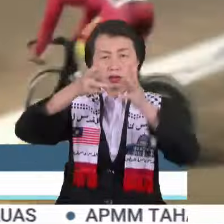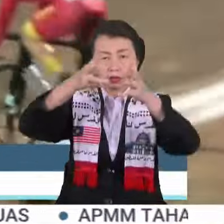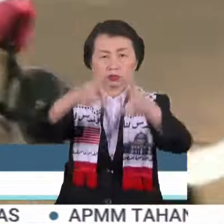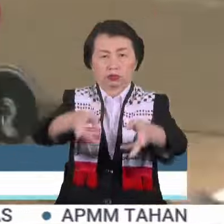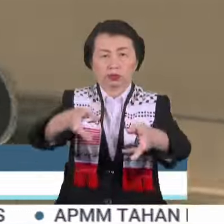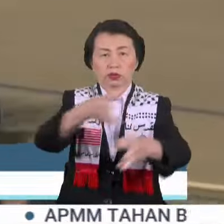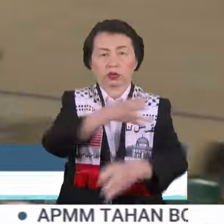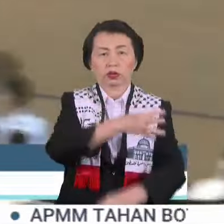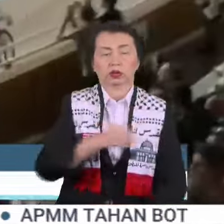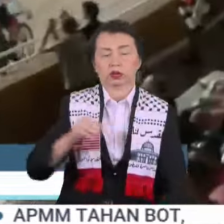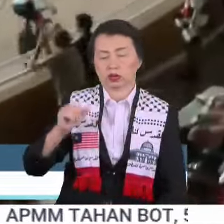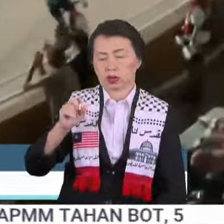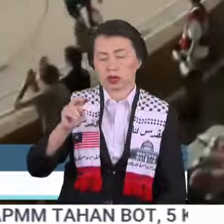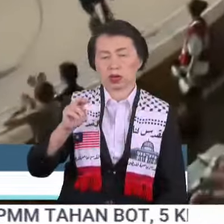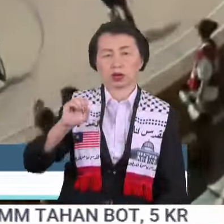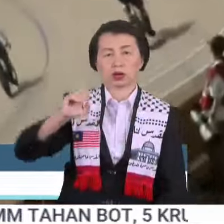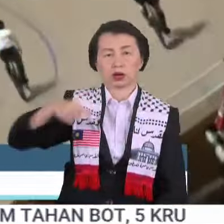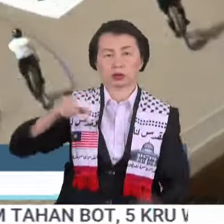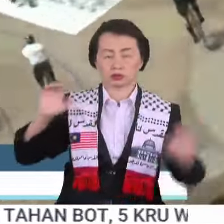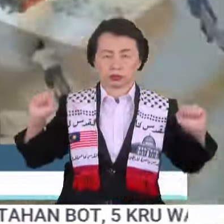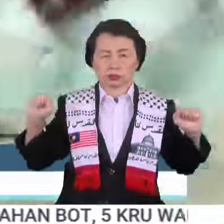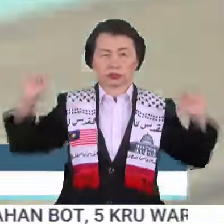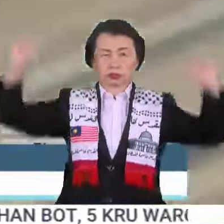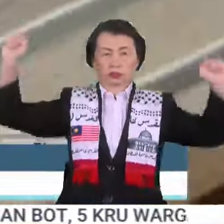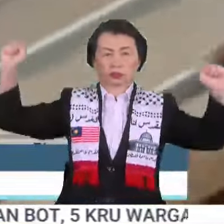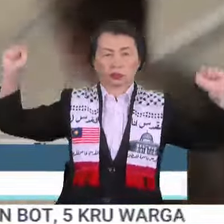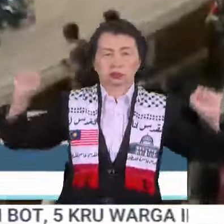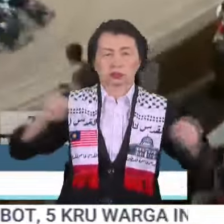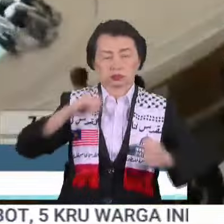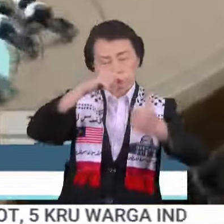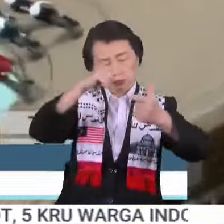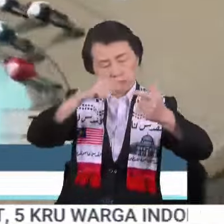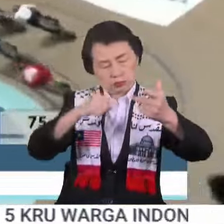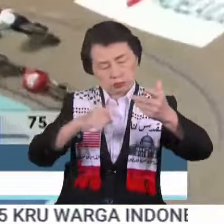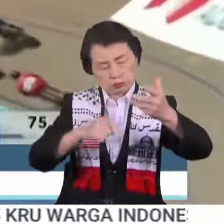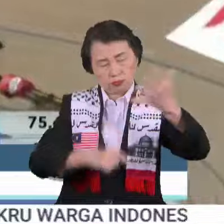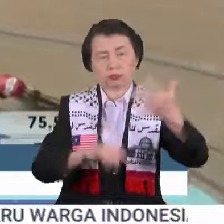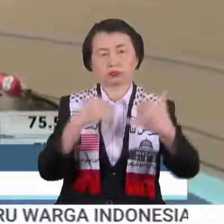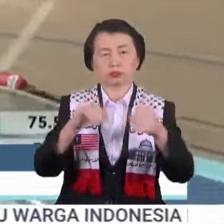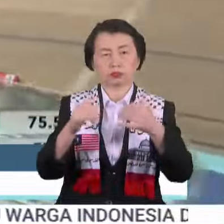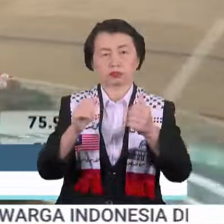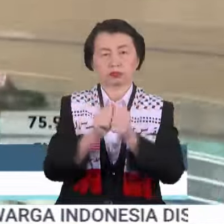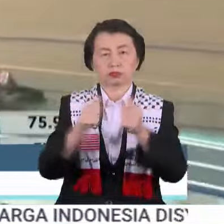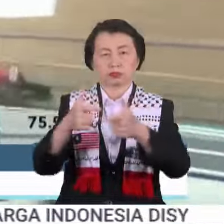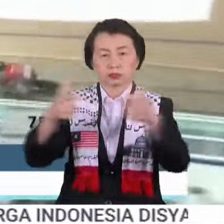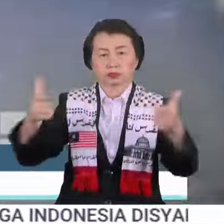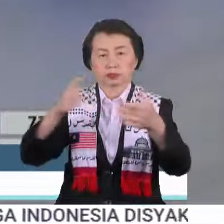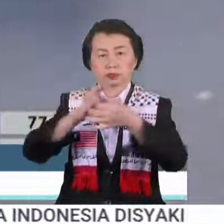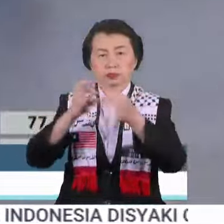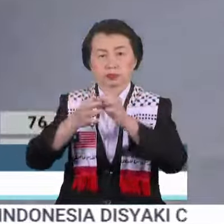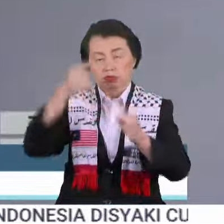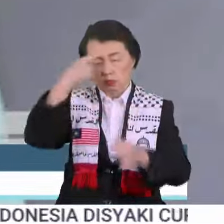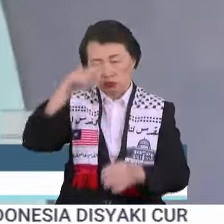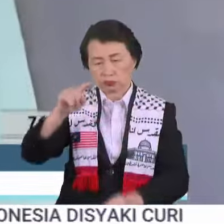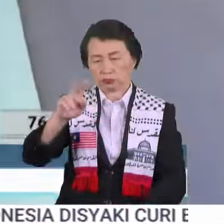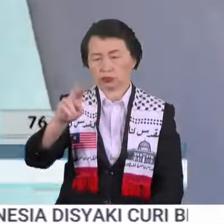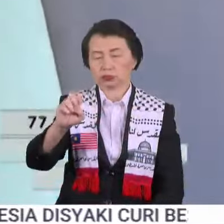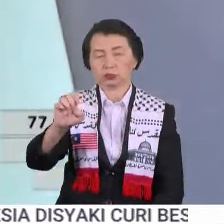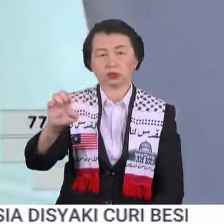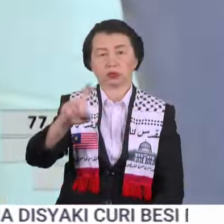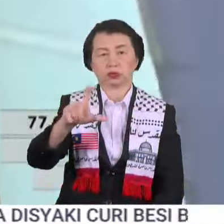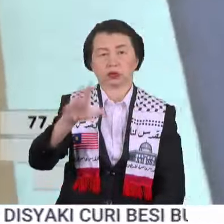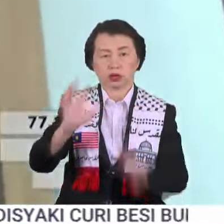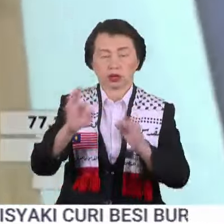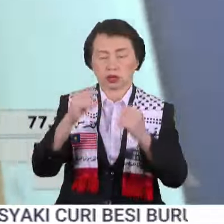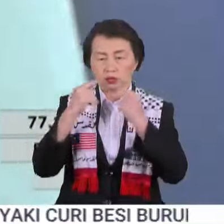dan Muhammad Anik Kasdan angkat berat. Ini merupakan penampilan sulung di temasya terbesar dunia buat Nurul Izzah Izzati jika